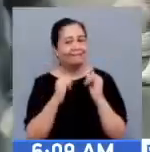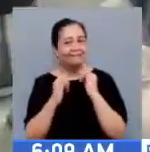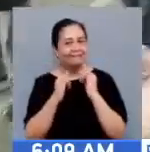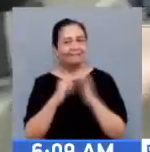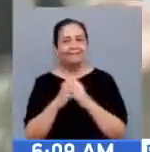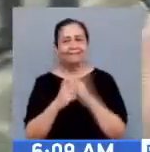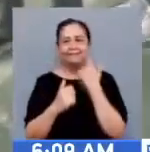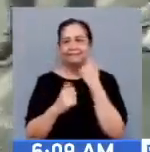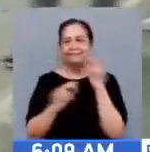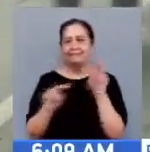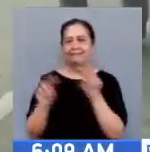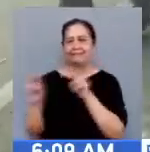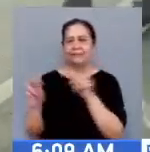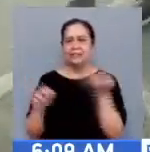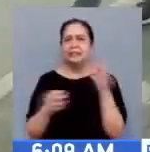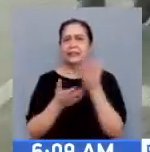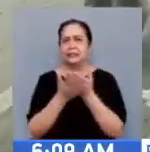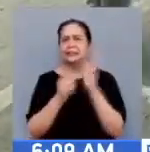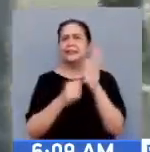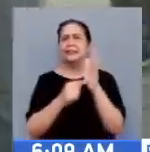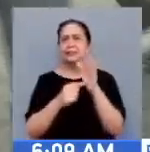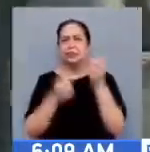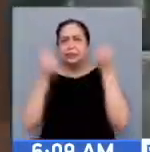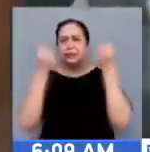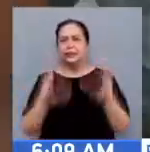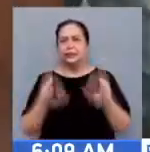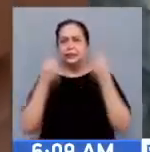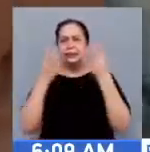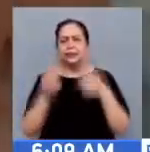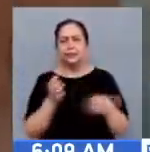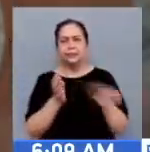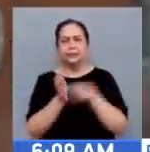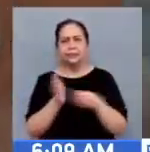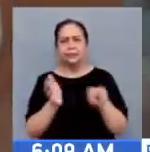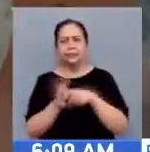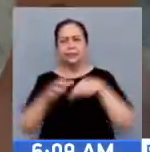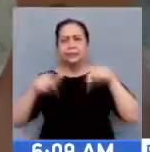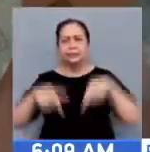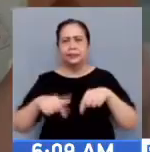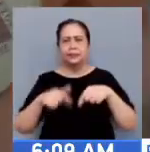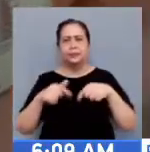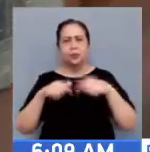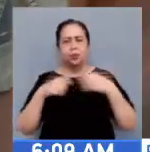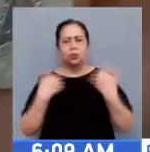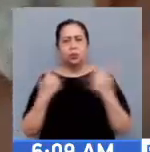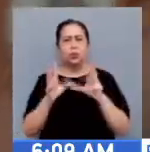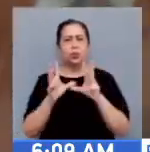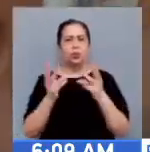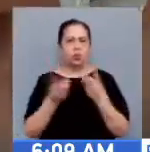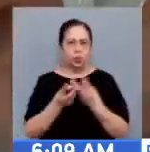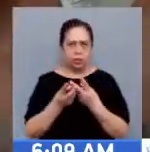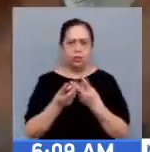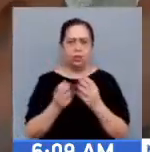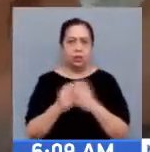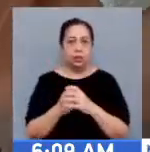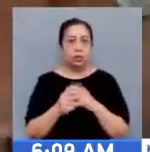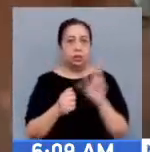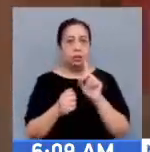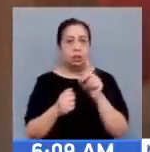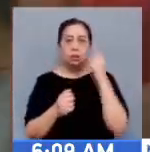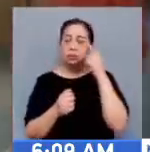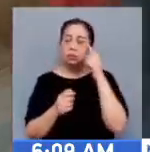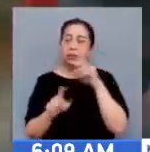ilan lang sila sa libo-libong mga pasahero na sumasakay po dito sa kahabaan ng Commonwealth Avenue, na ang tingin po talaga natin